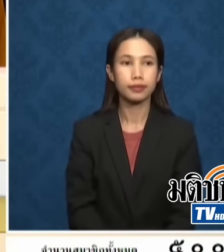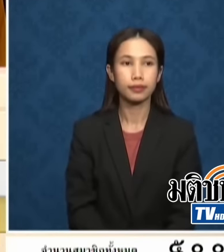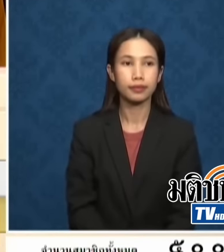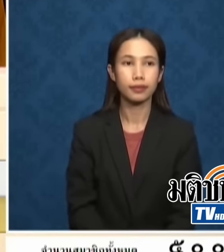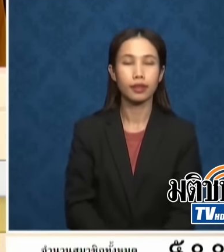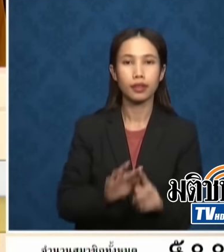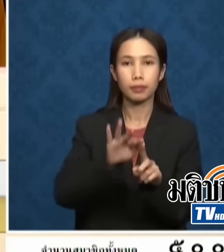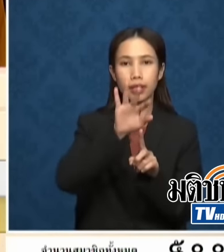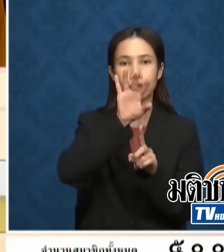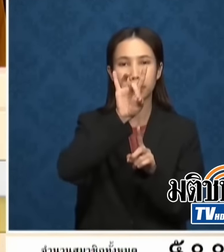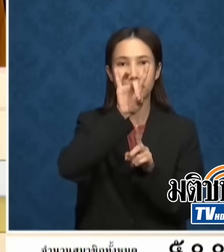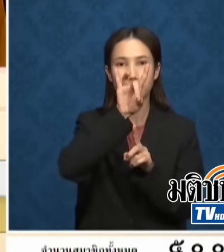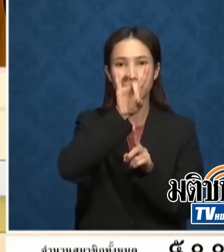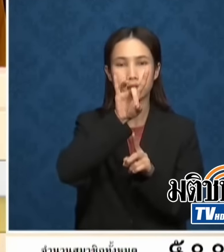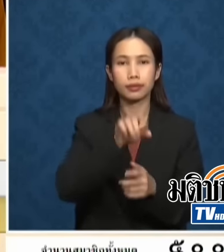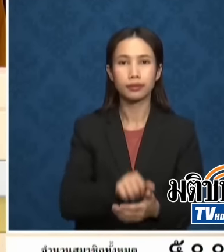และ8